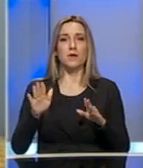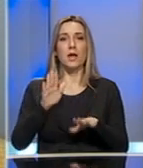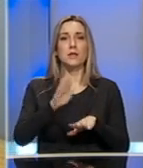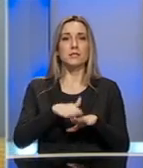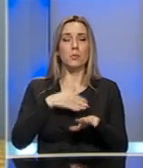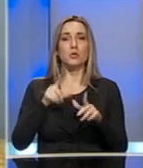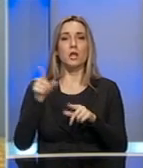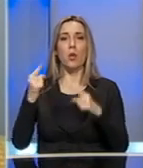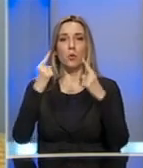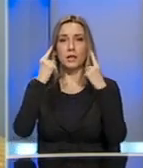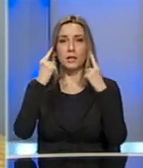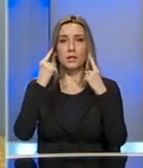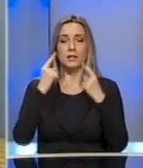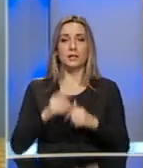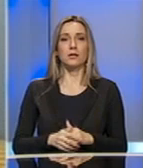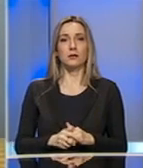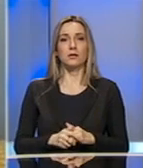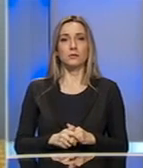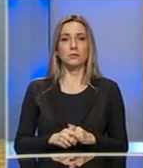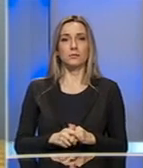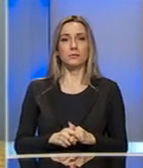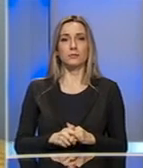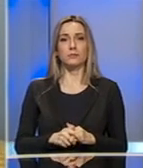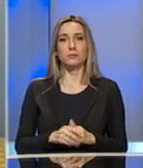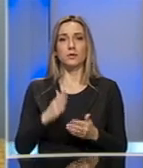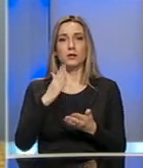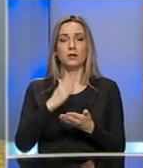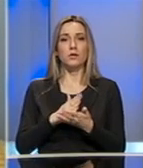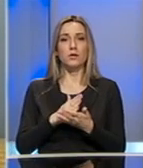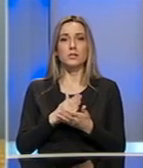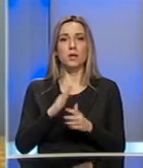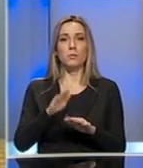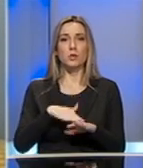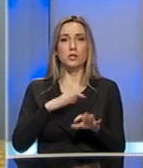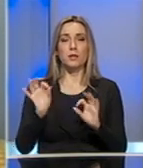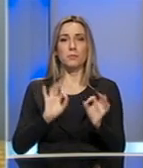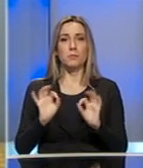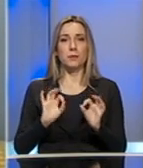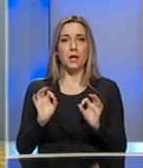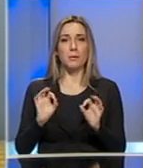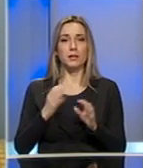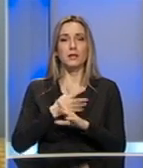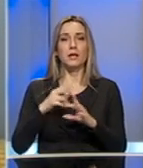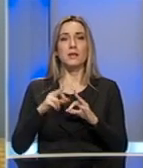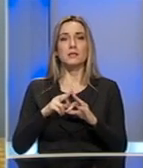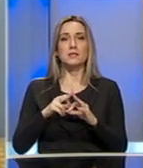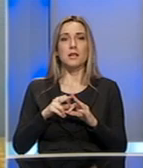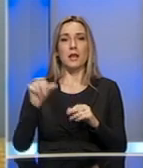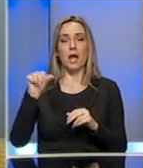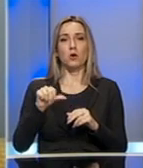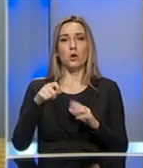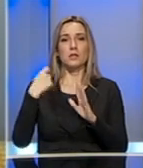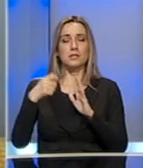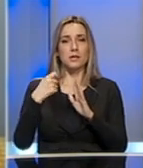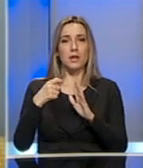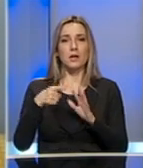započelo u Kini da uzima maha. Već su se počeli pripremati za neki najgori scenario i